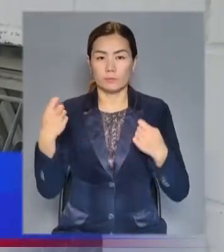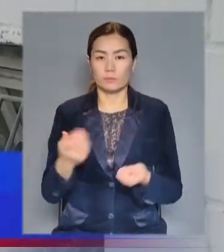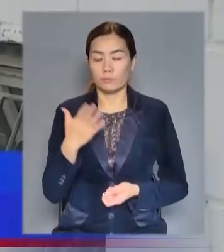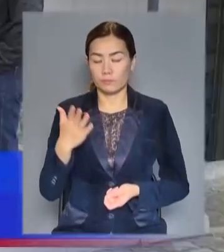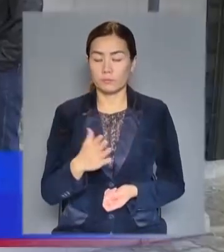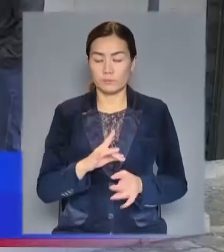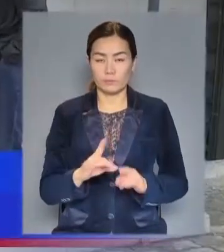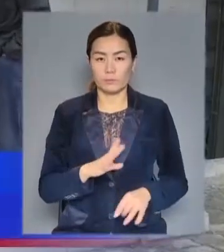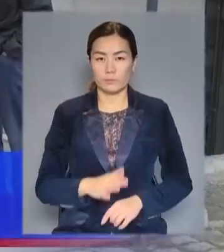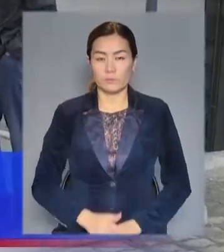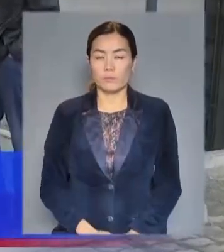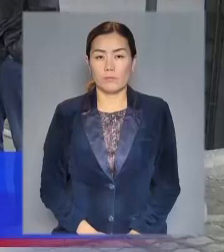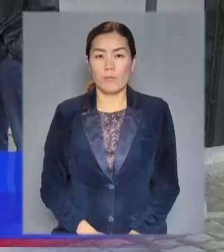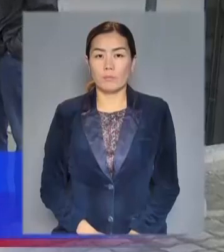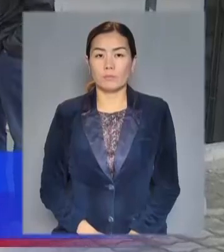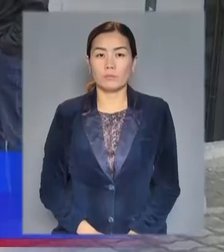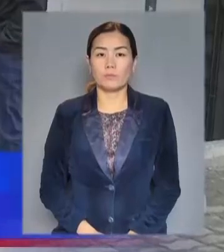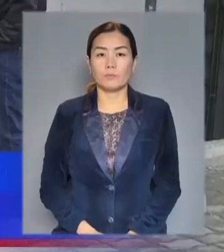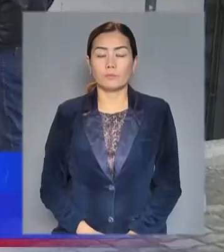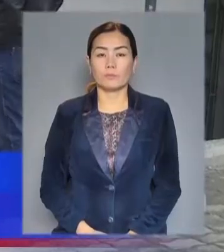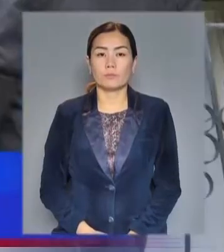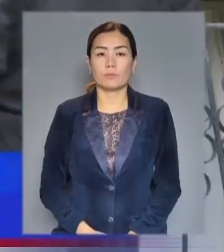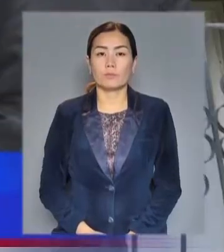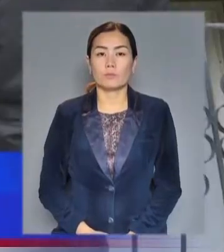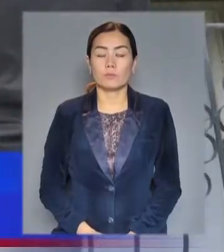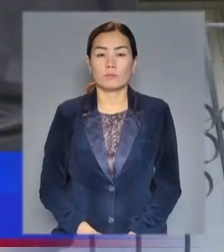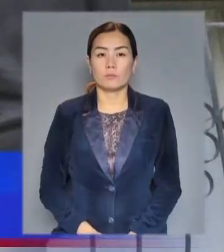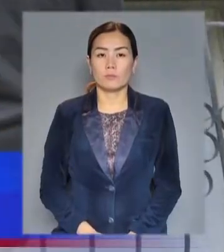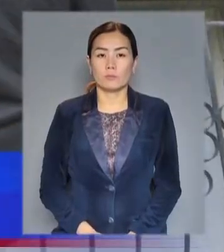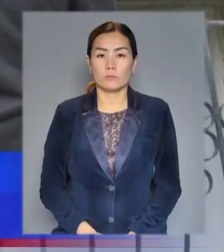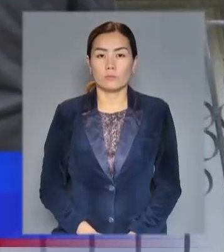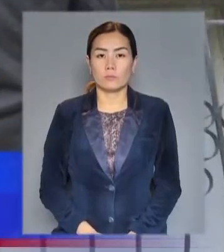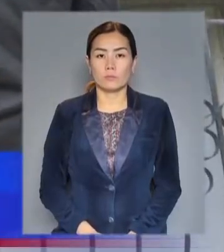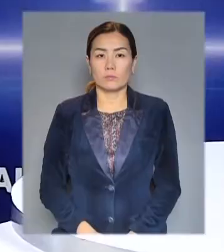басқармаға жолдаймыз деп тарқасты. Гауһар Нұрлыбекқызы, Артур Ботпанов, жаңалық қызметі.